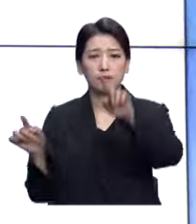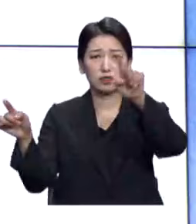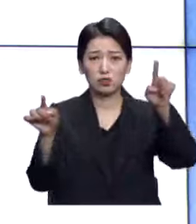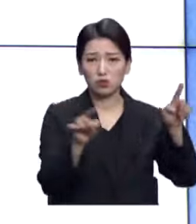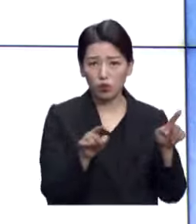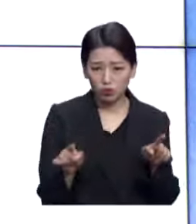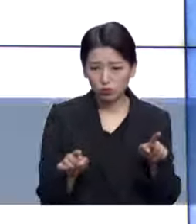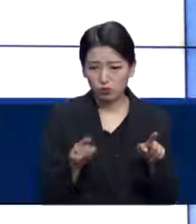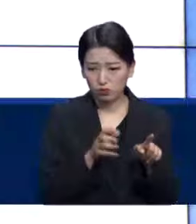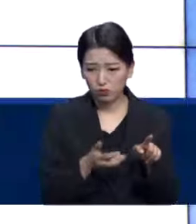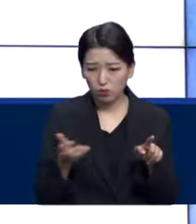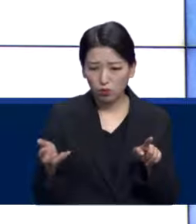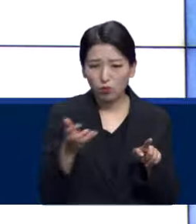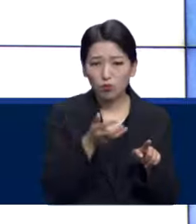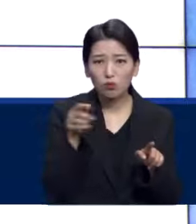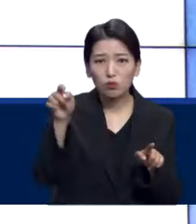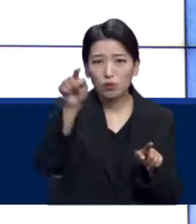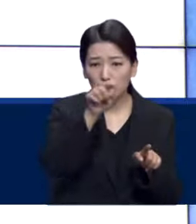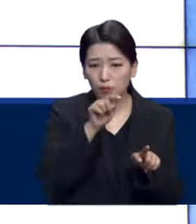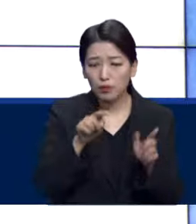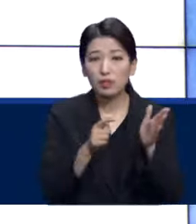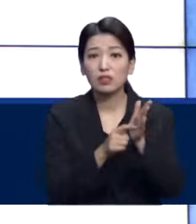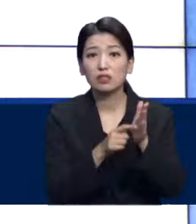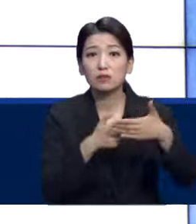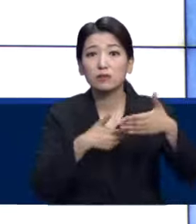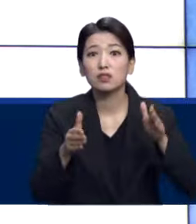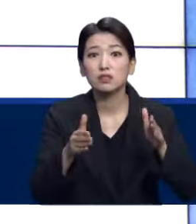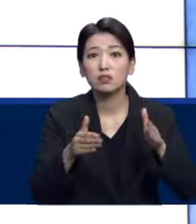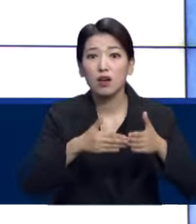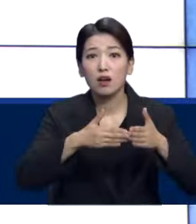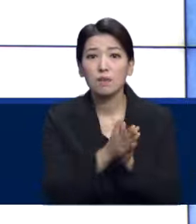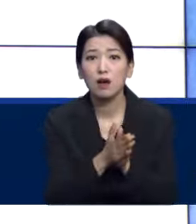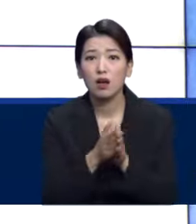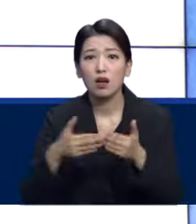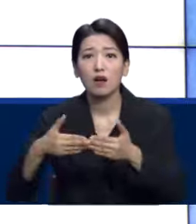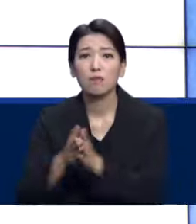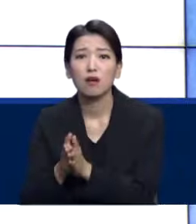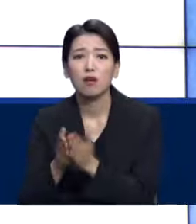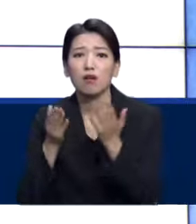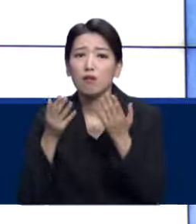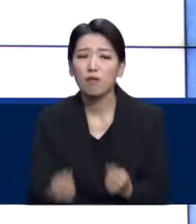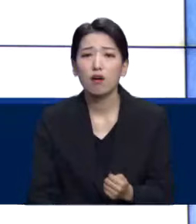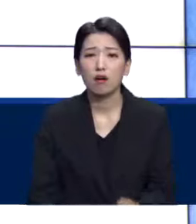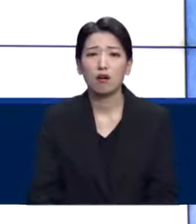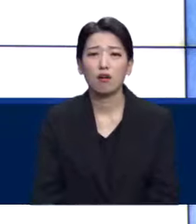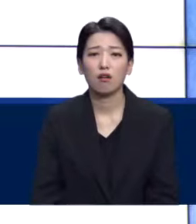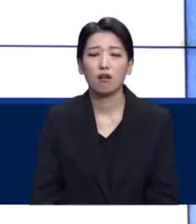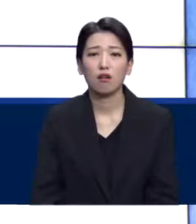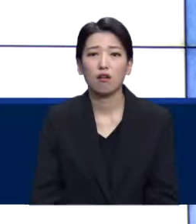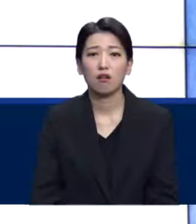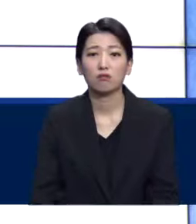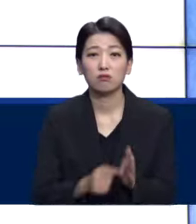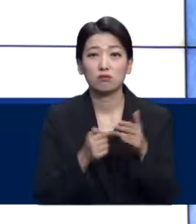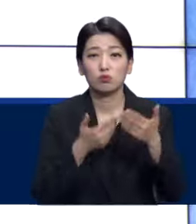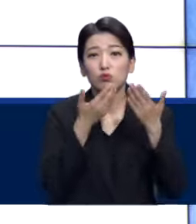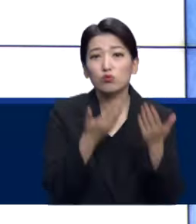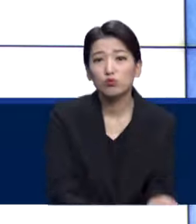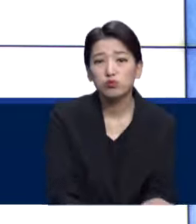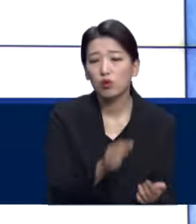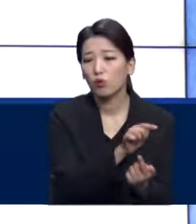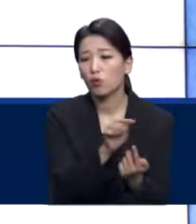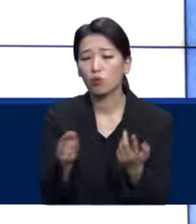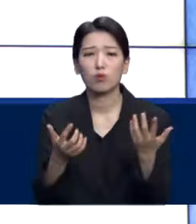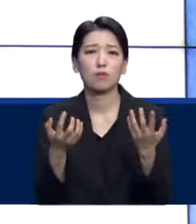아니라 수도권도 응급실 폐쇄되는 곳이 셧다운하는 곳이 하나 둘 생기고 있는 것 같다라는 겁니다.